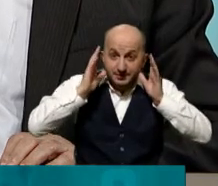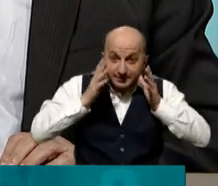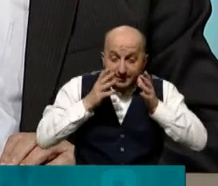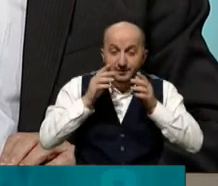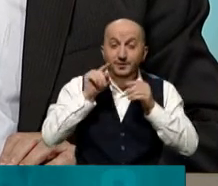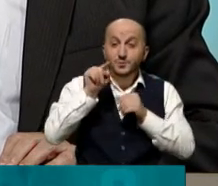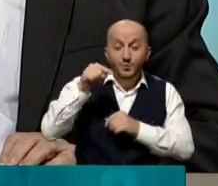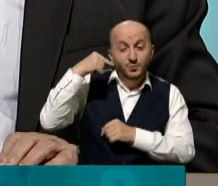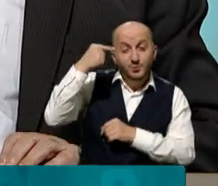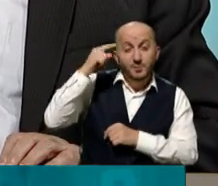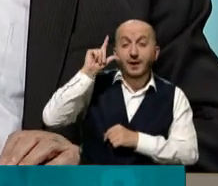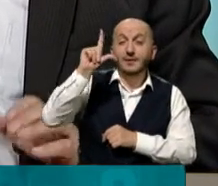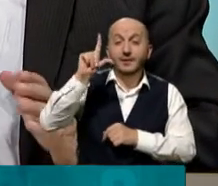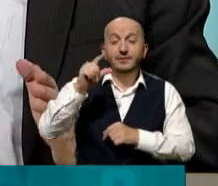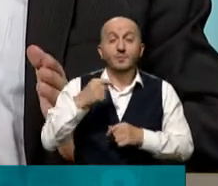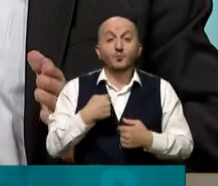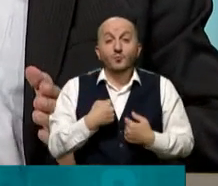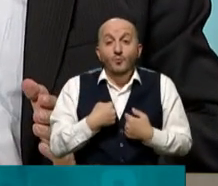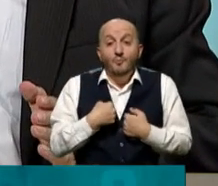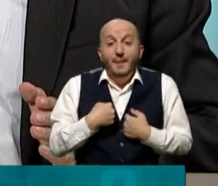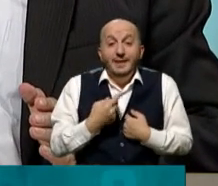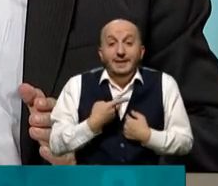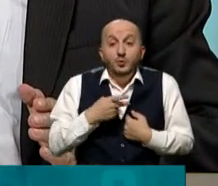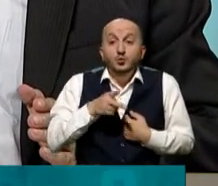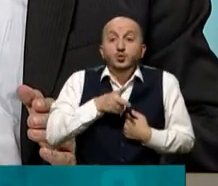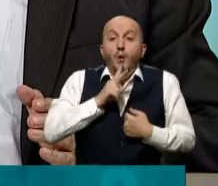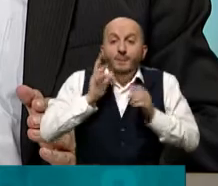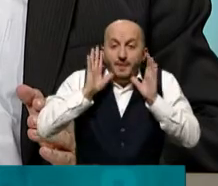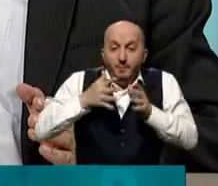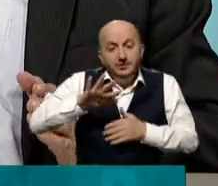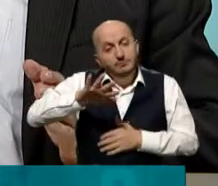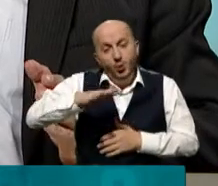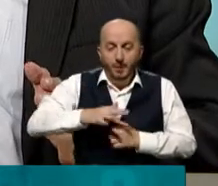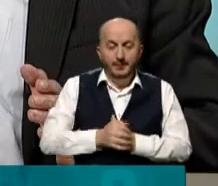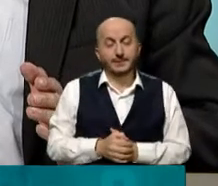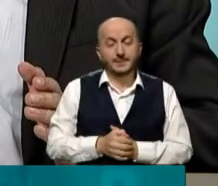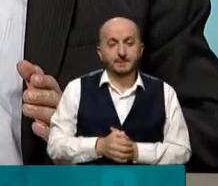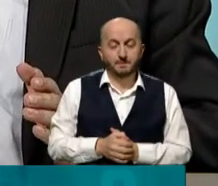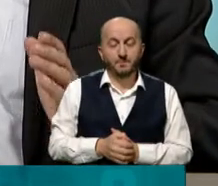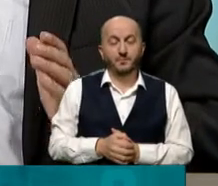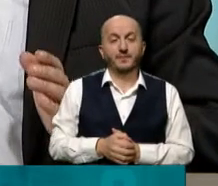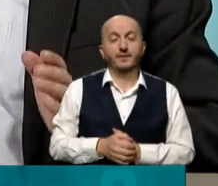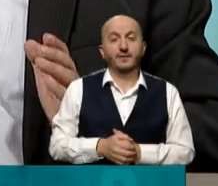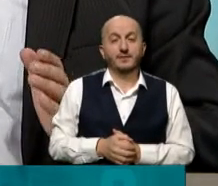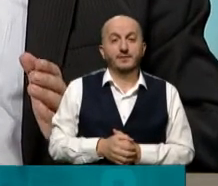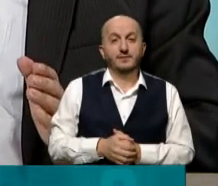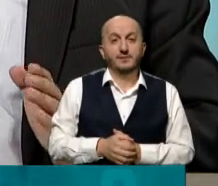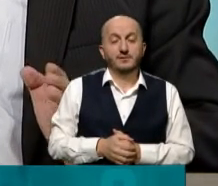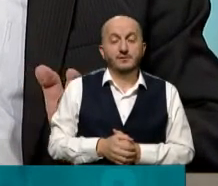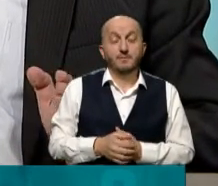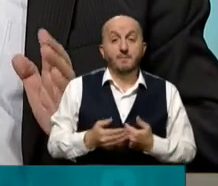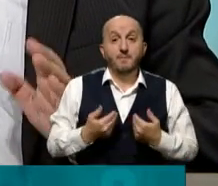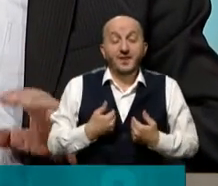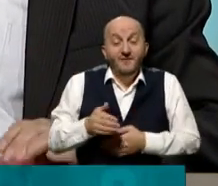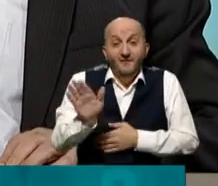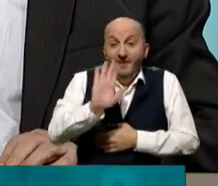şöyle düşünmek lazım. Bu benim son namazım olabilir. Yani tabii garantimiz sallu, yok. Sallu salatel muvaddi'a. Benim